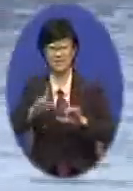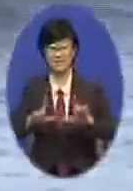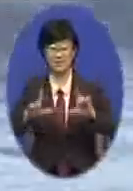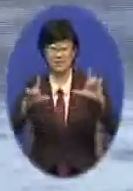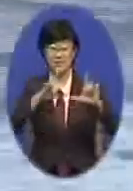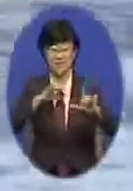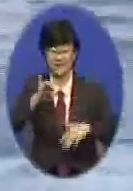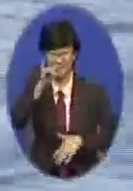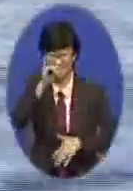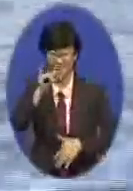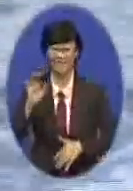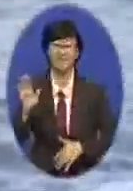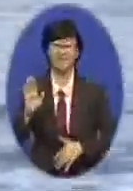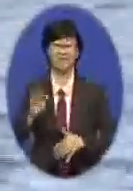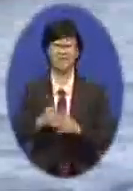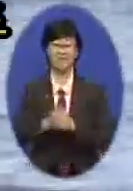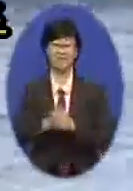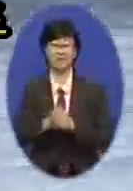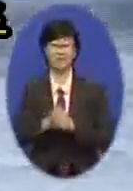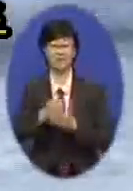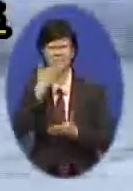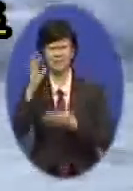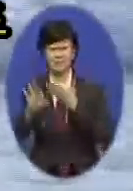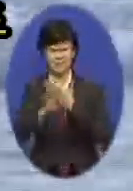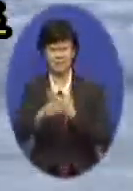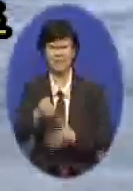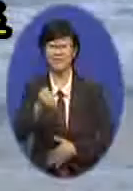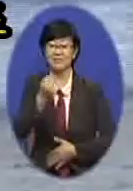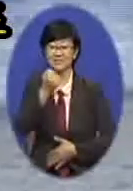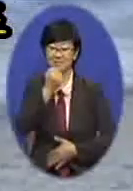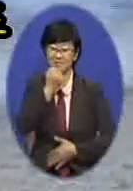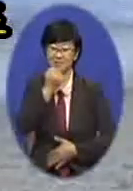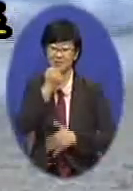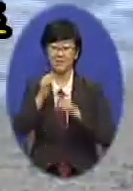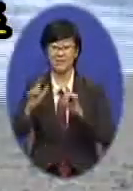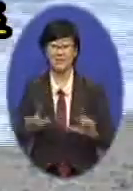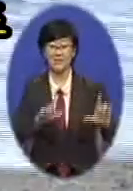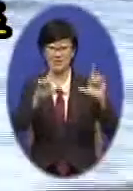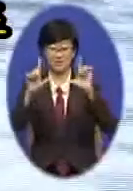세상 사주에 끼 좋은 날만 있을까 이왕이라면